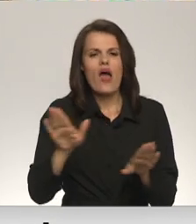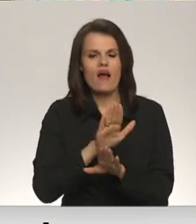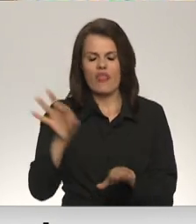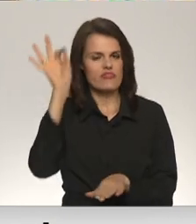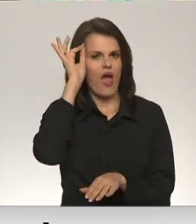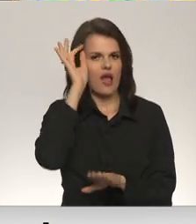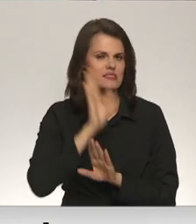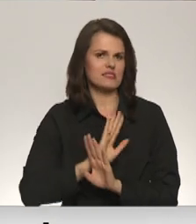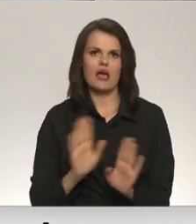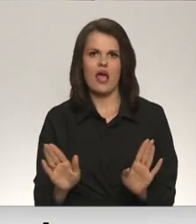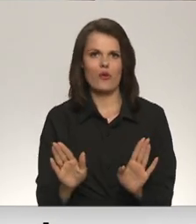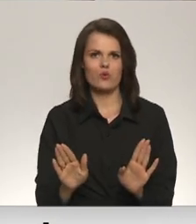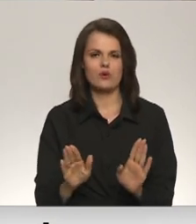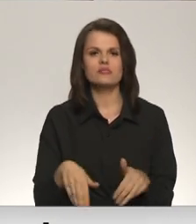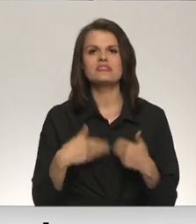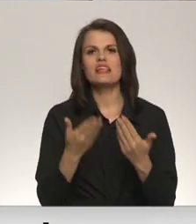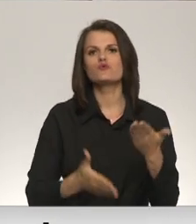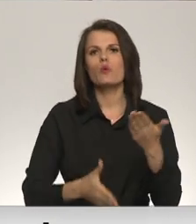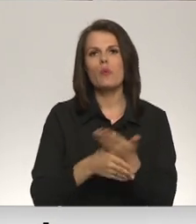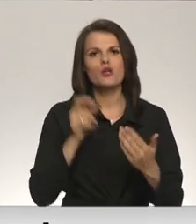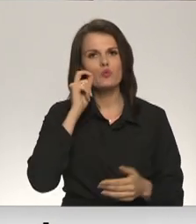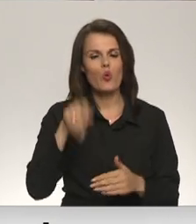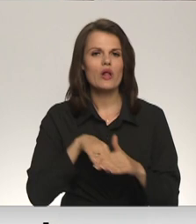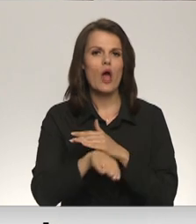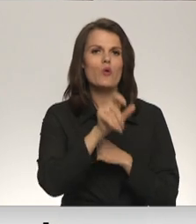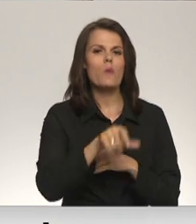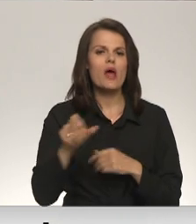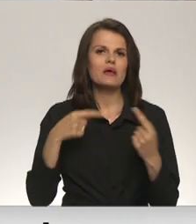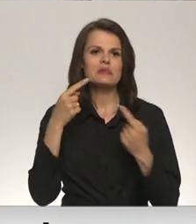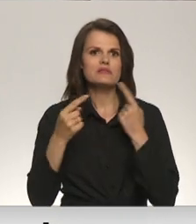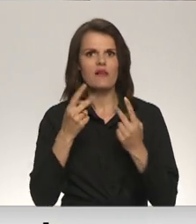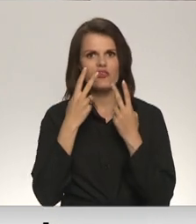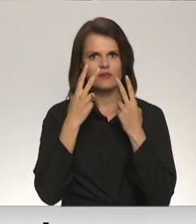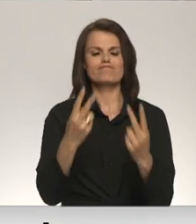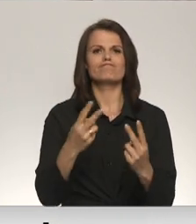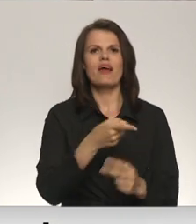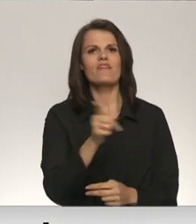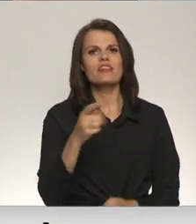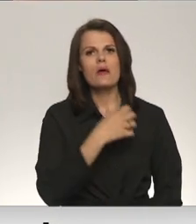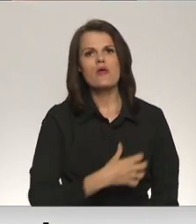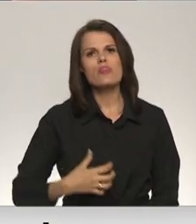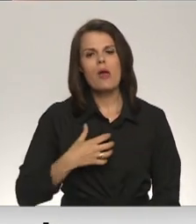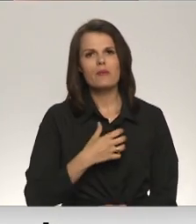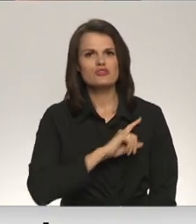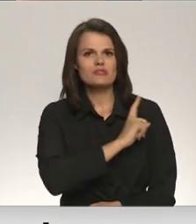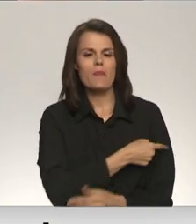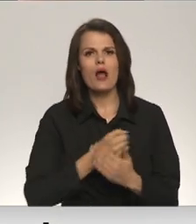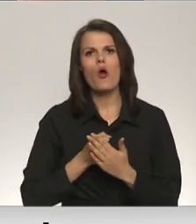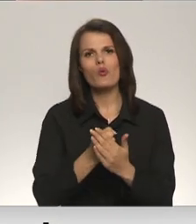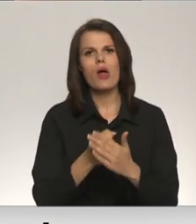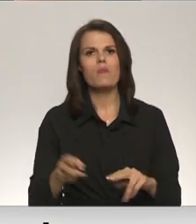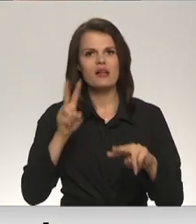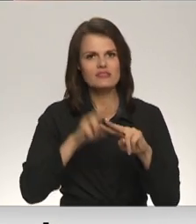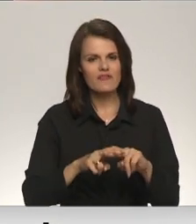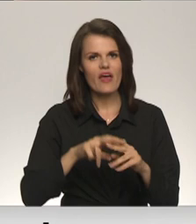neredzētu. Sniedzot palīdzību Ukraiņu bēgļiem, sarunās izkristalizējās, ka viņam nepieciešama spēka un atbalsta vieta